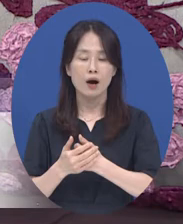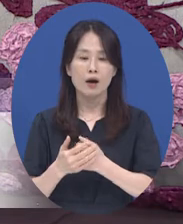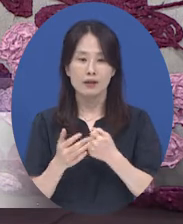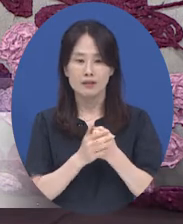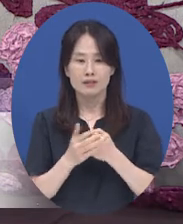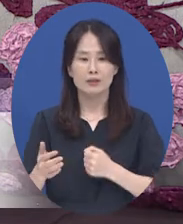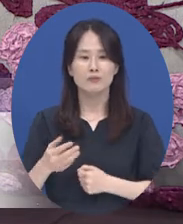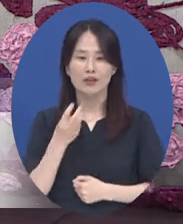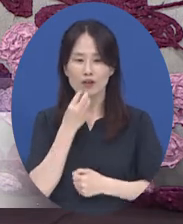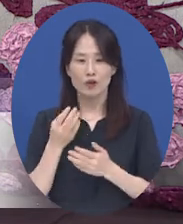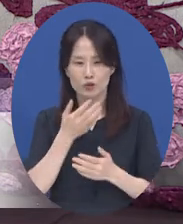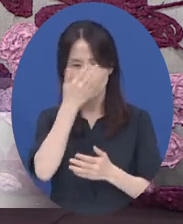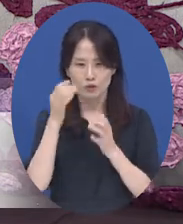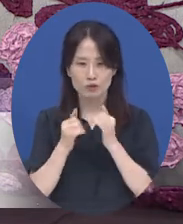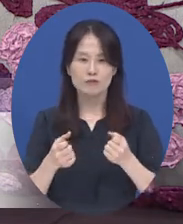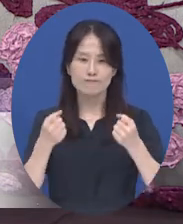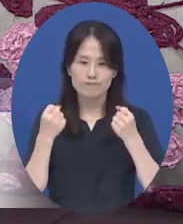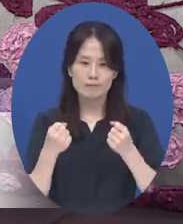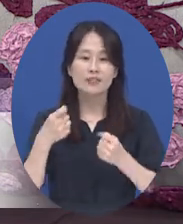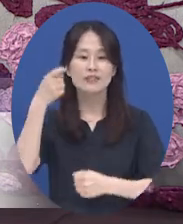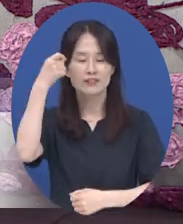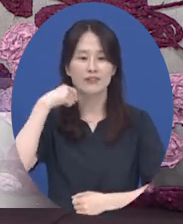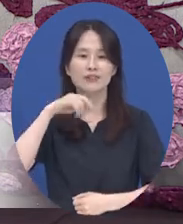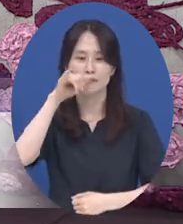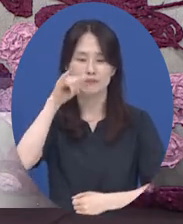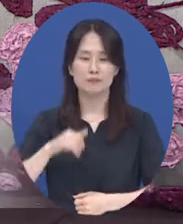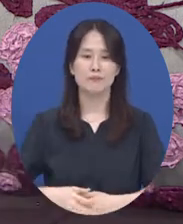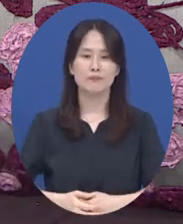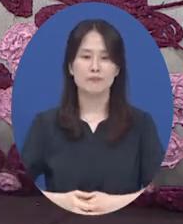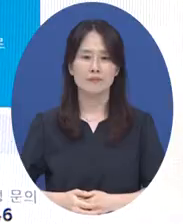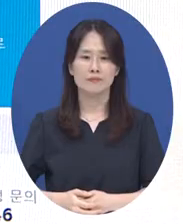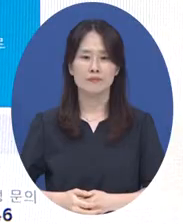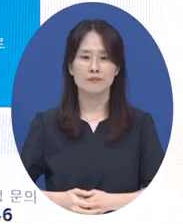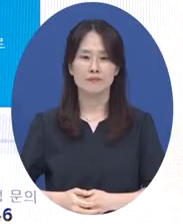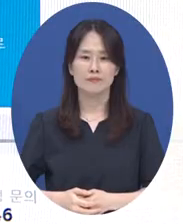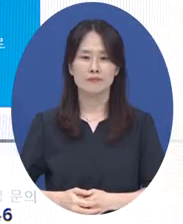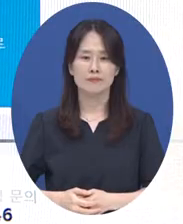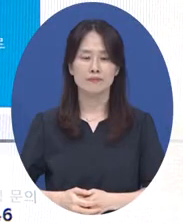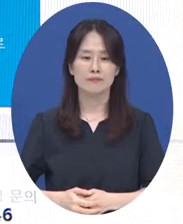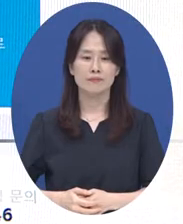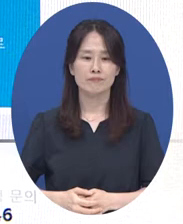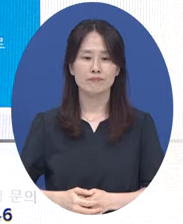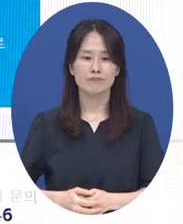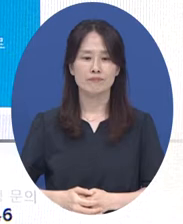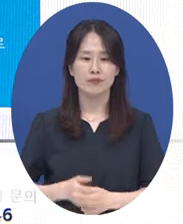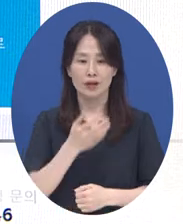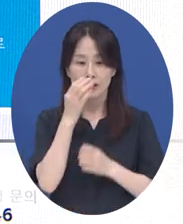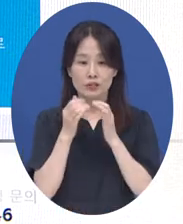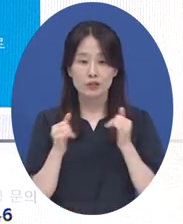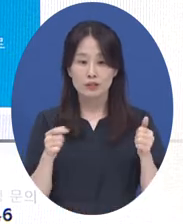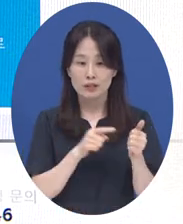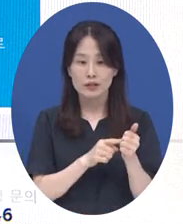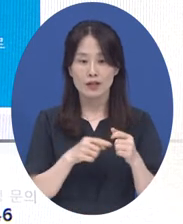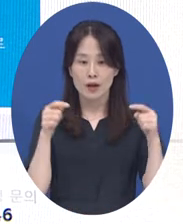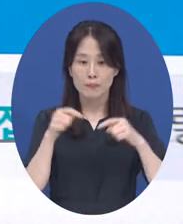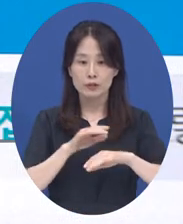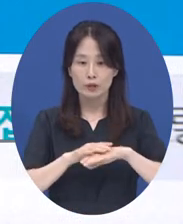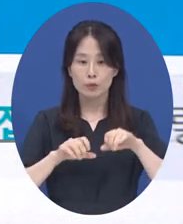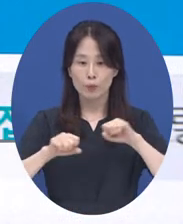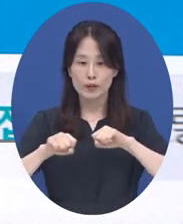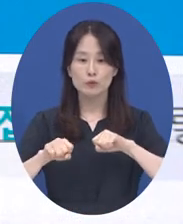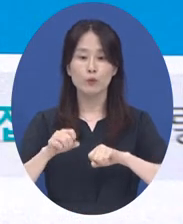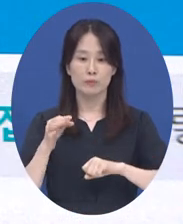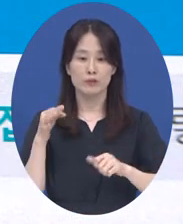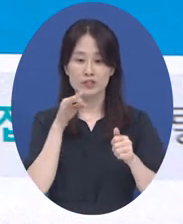게 좀 경기도 청년들을 응원해 주는 느낌이 있습니다 경우 도는 도내 청년들에게 면접 활동비를 지원하고